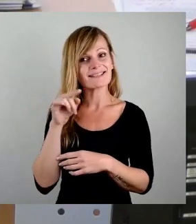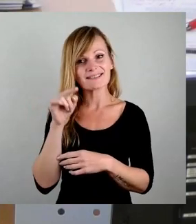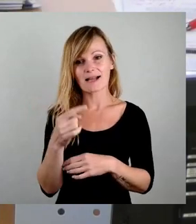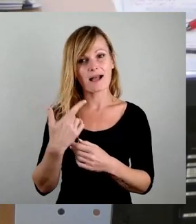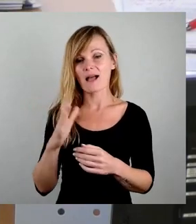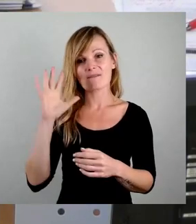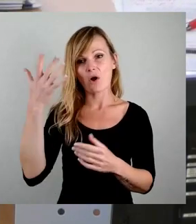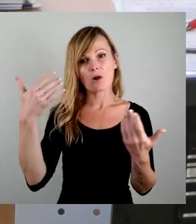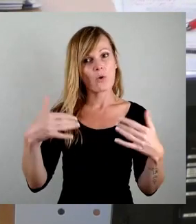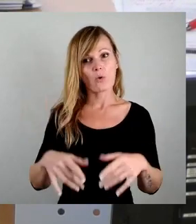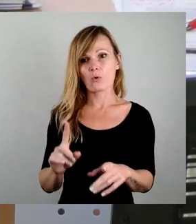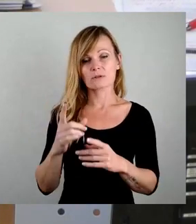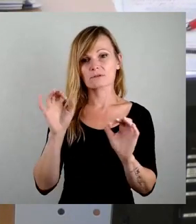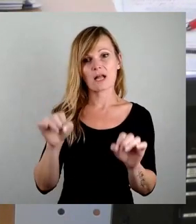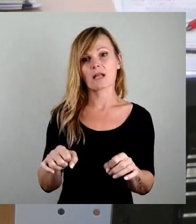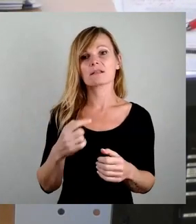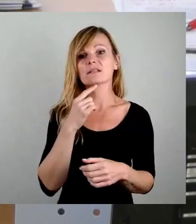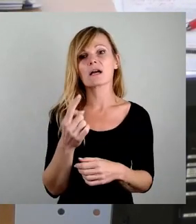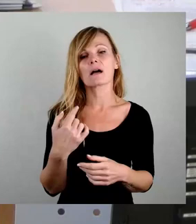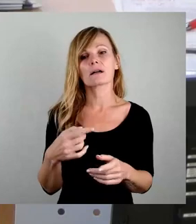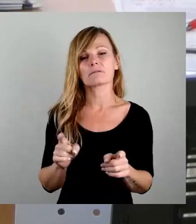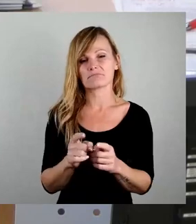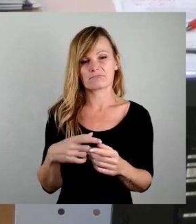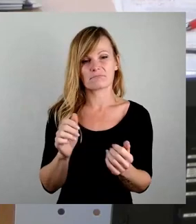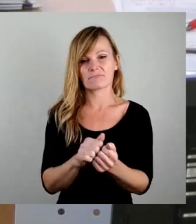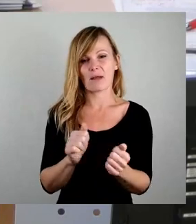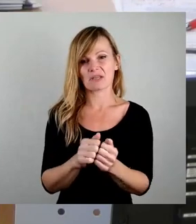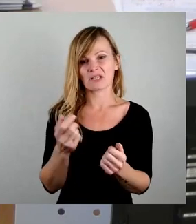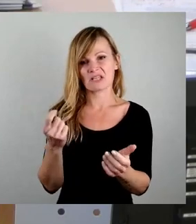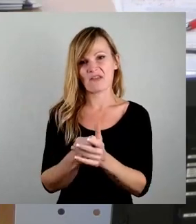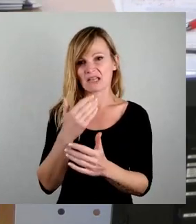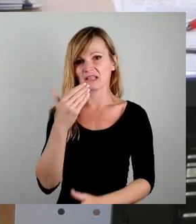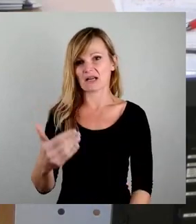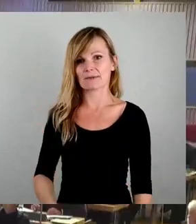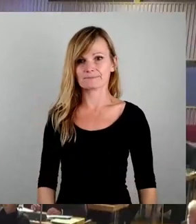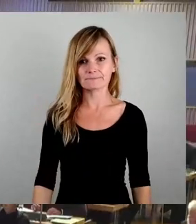Das kann man abbuchen unter, ist es Papier nie wert. Danke.